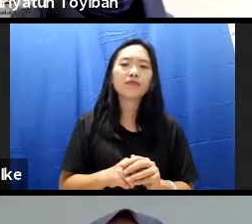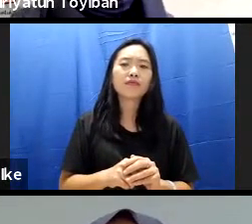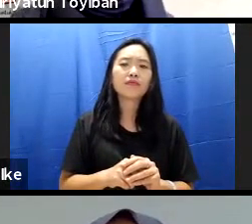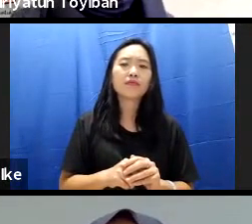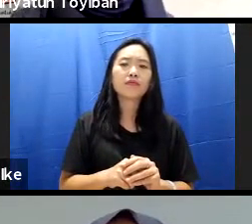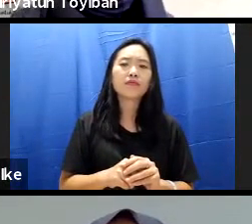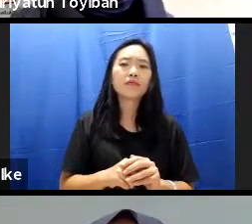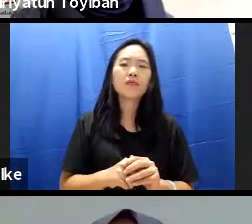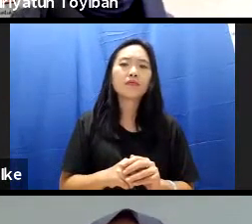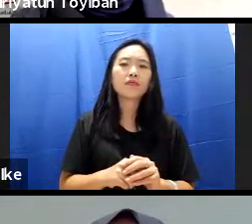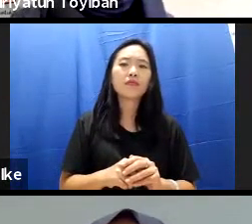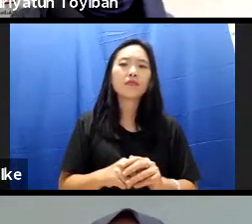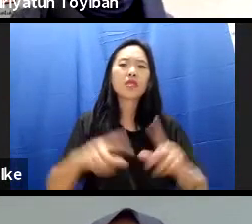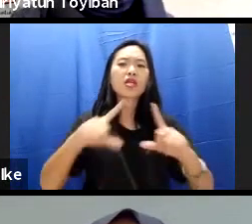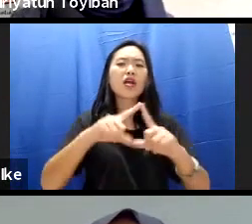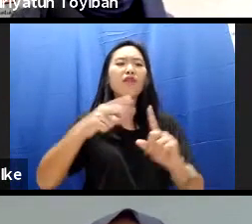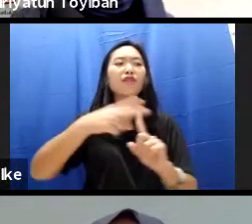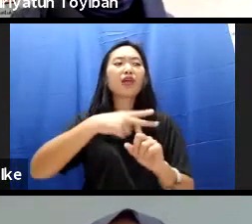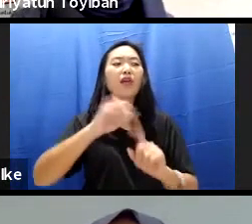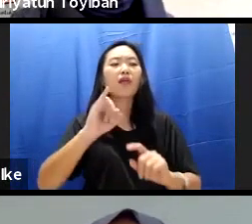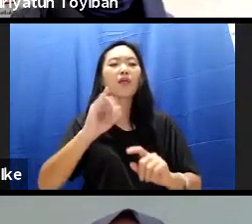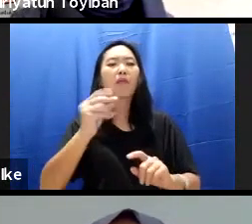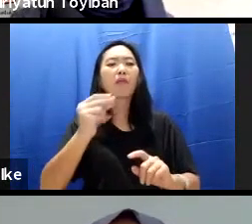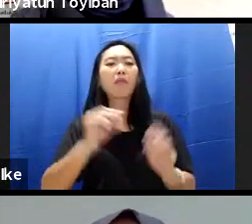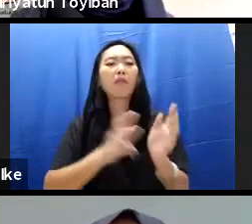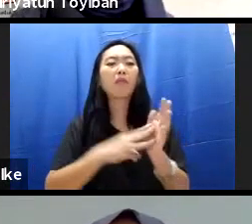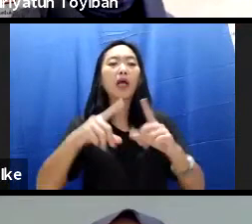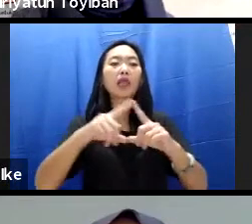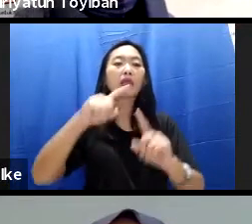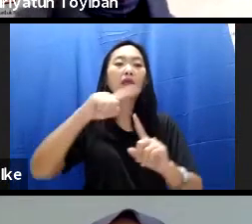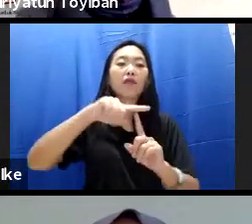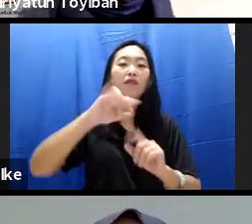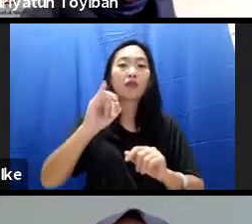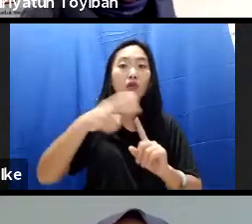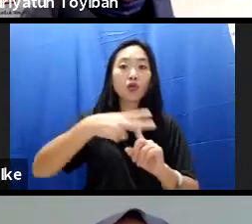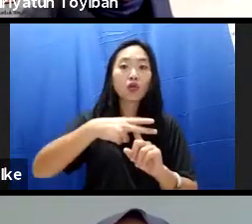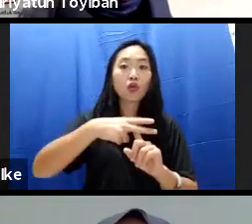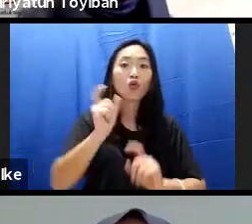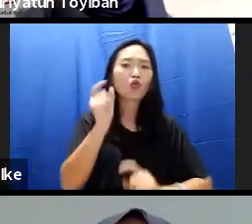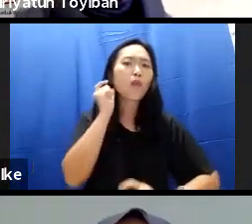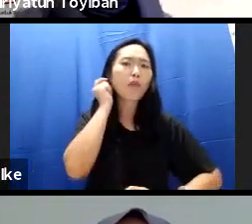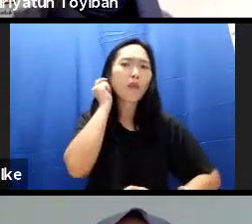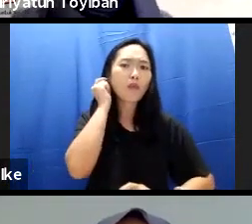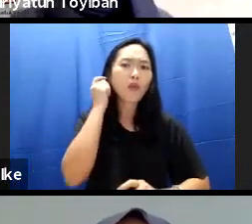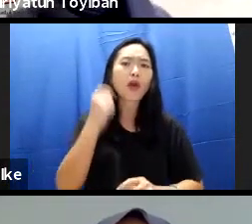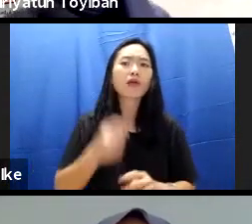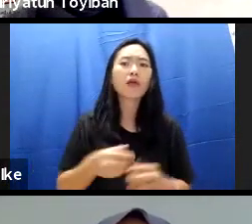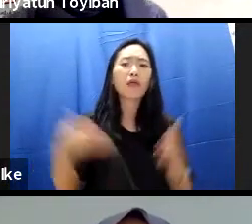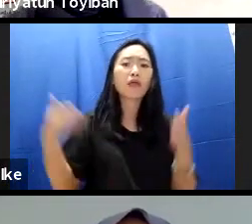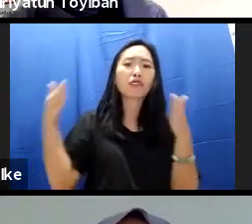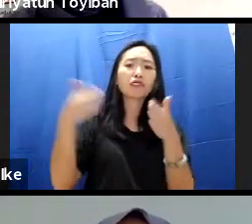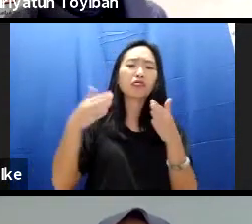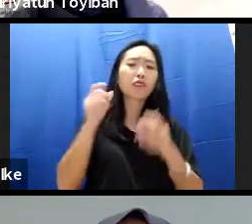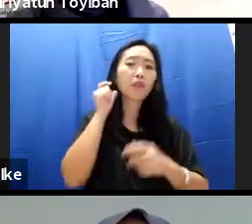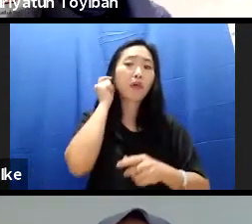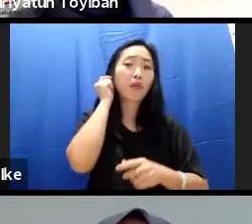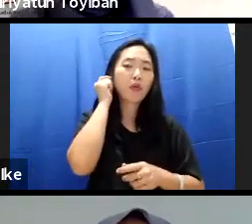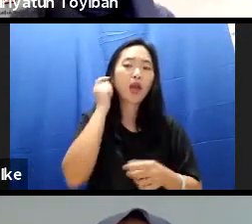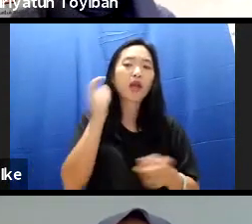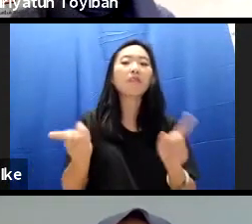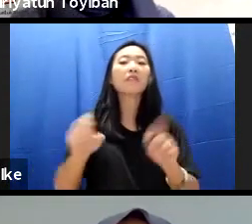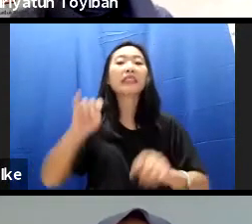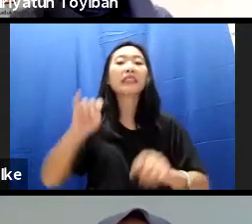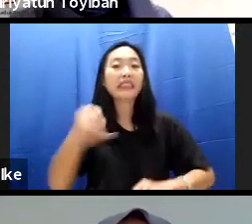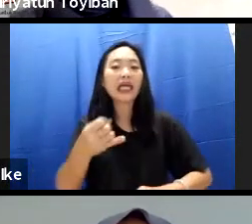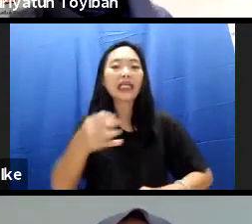affirmative action untuk perempuan ini seperti itu? Berapa banyak, apalagi misalnya tadi ngomongin perempuan sebagai profesor gitu kan.